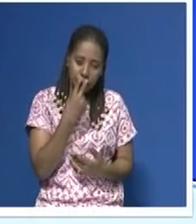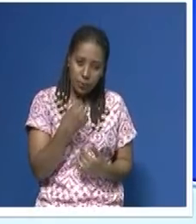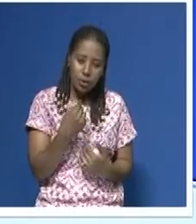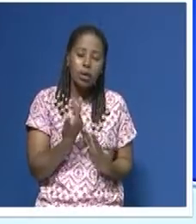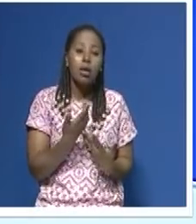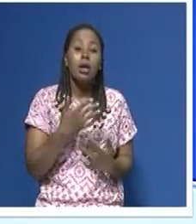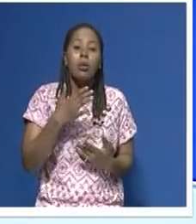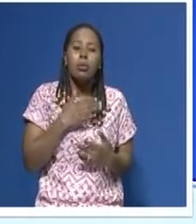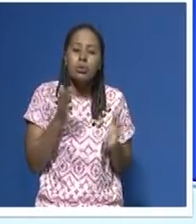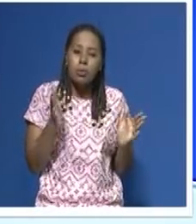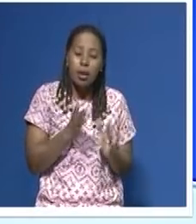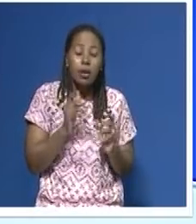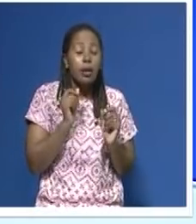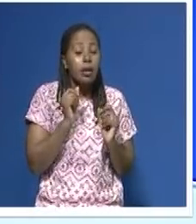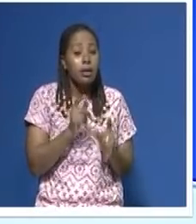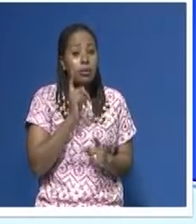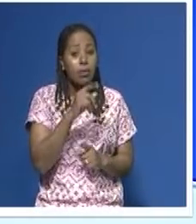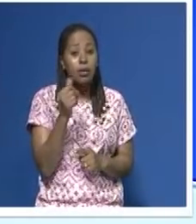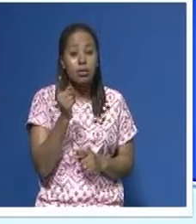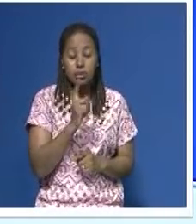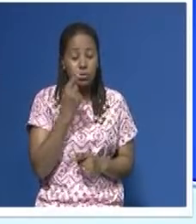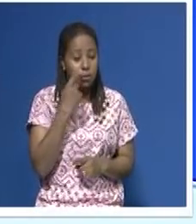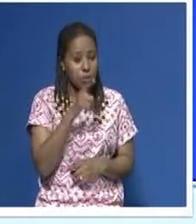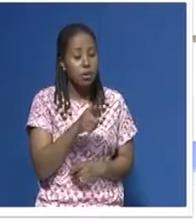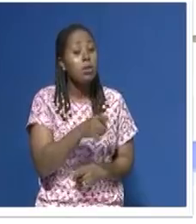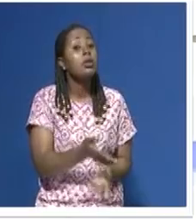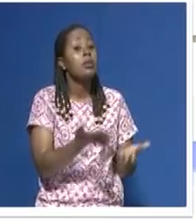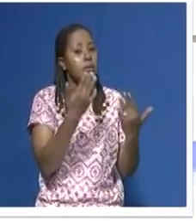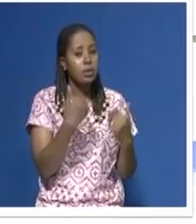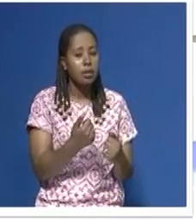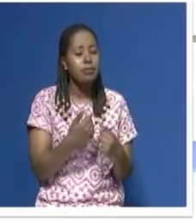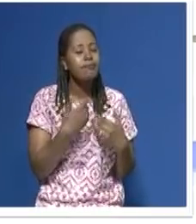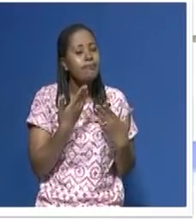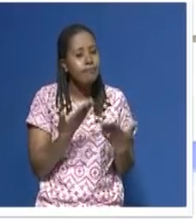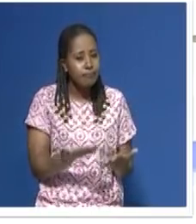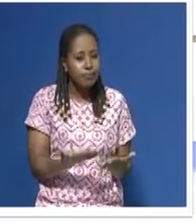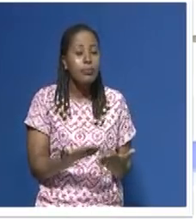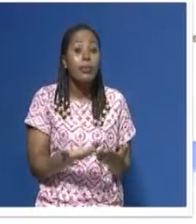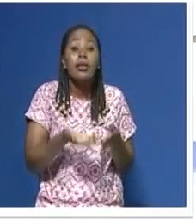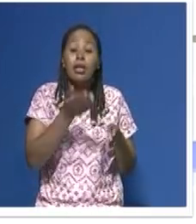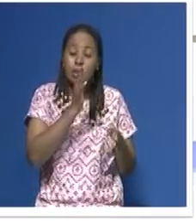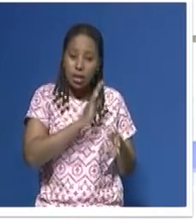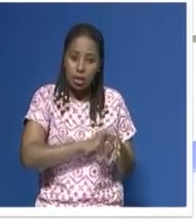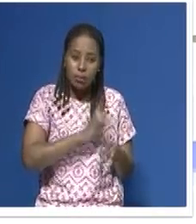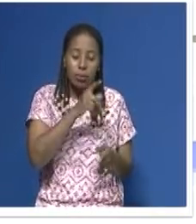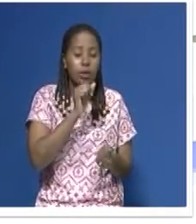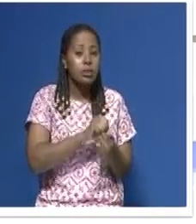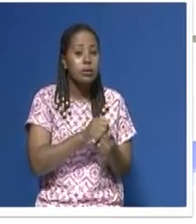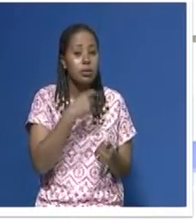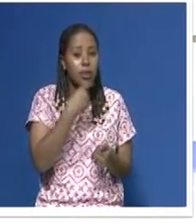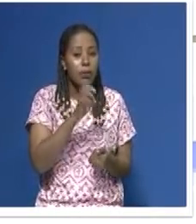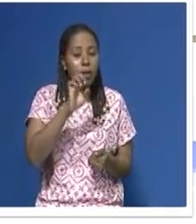mafua, pumzi kubana, lakini akawa haonyeshi homa. Hiyo inawezekana. Sasa kitaalamu tuna kitu